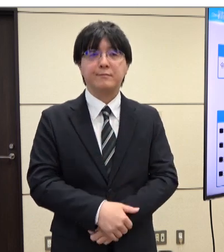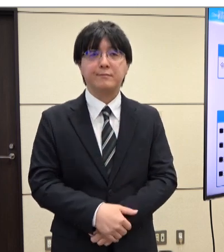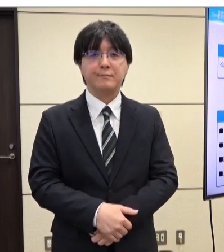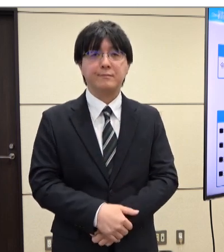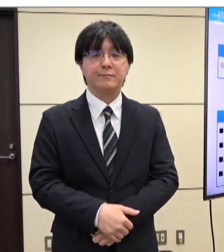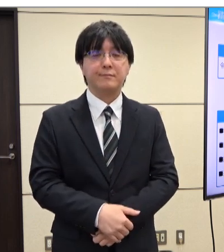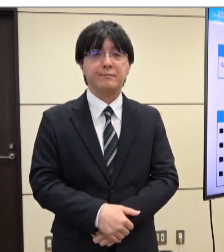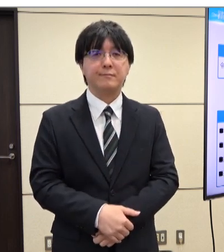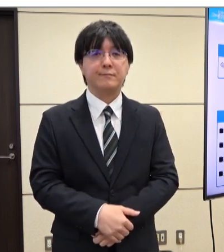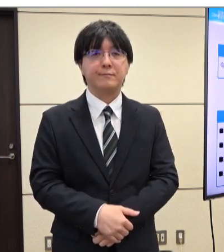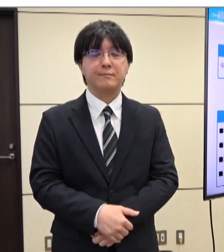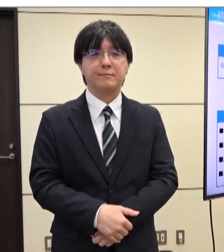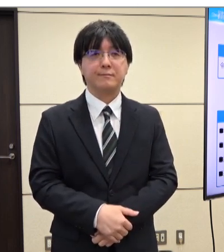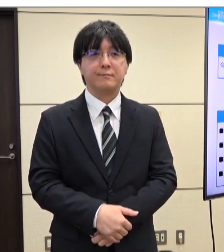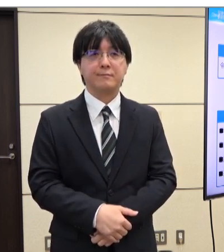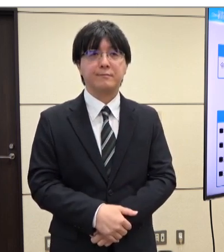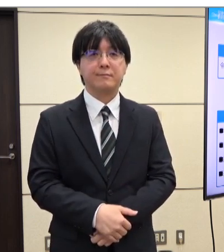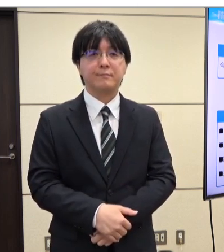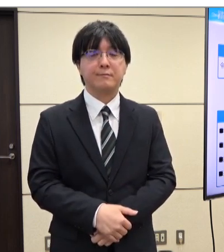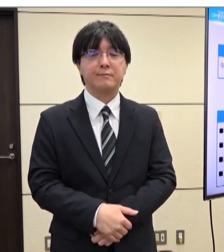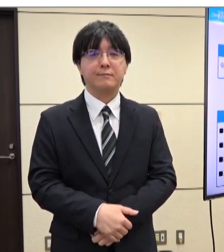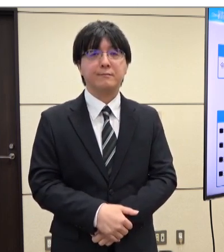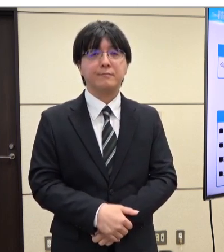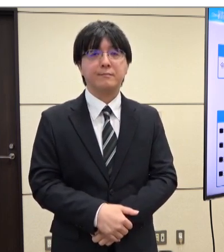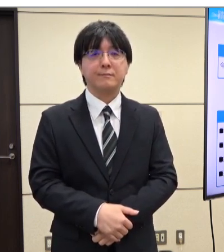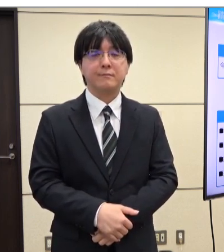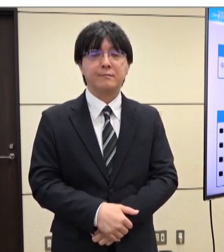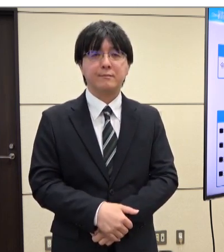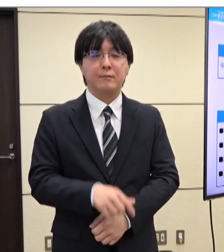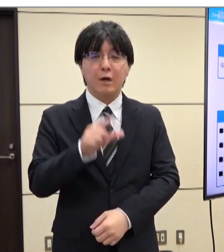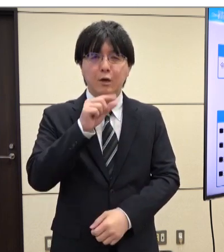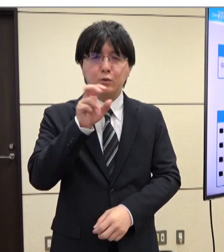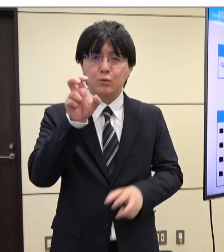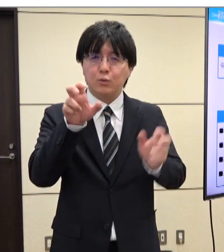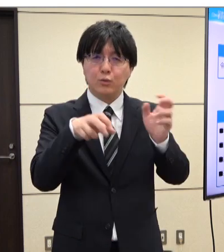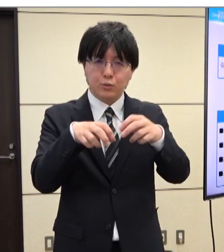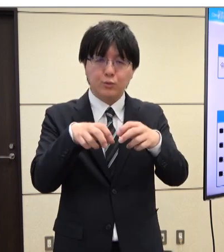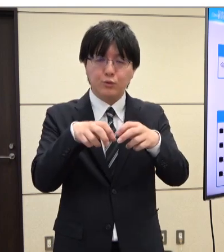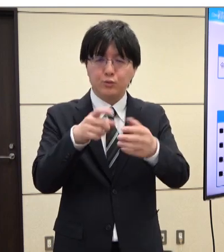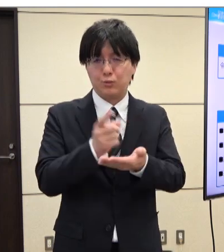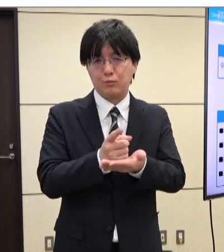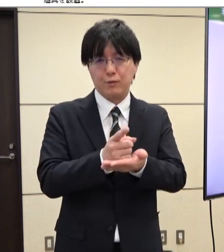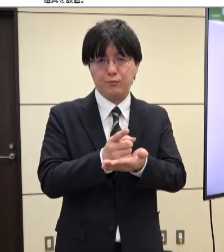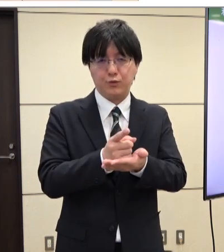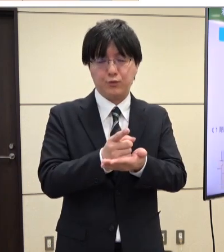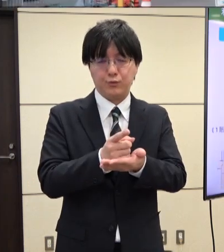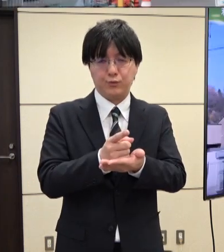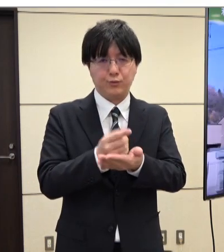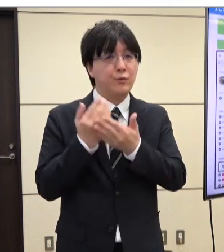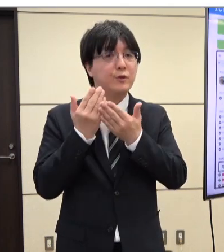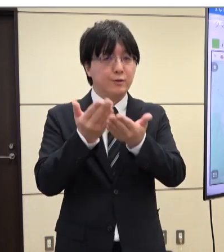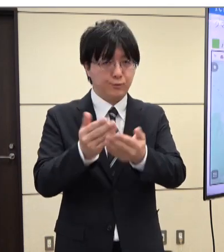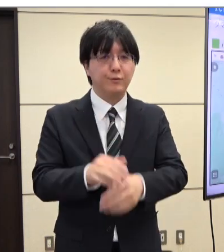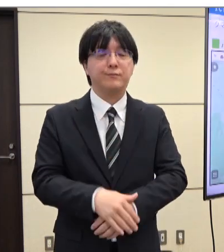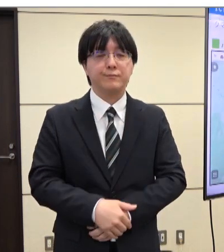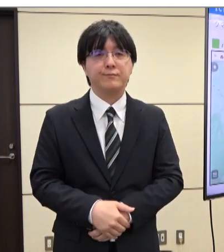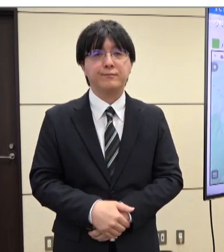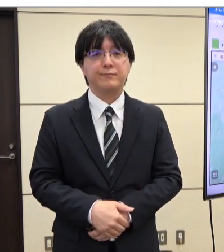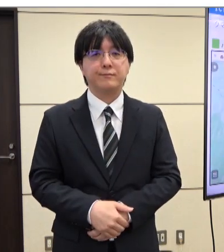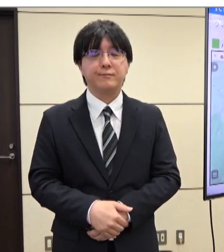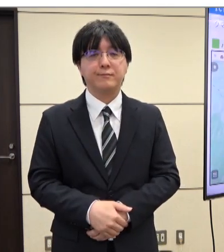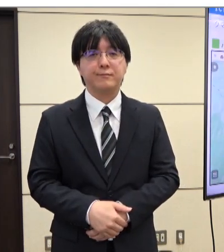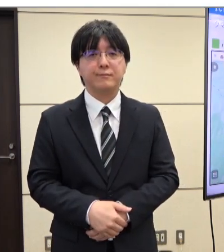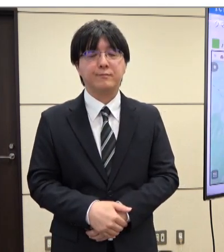朝日新聞の話を見ています。鳥獣害マップの話に戻りますけれども、 はい、 これは何で